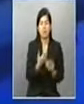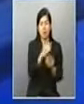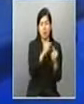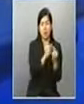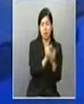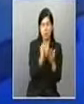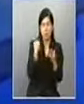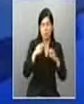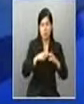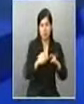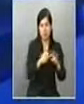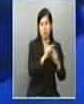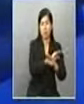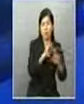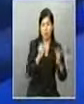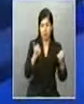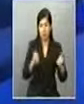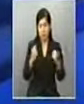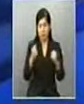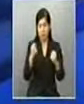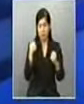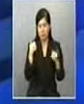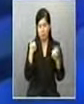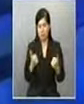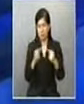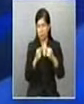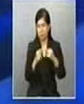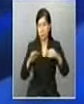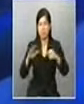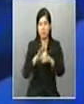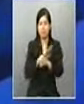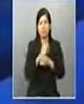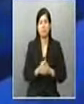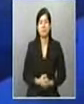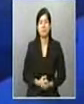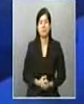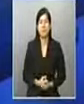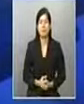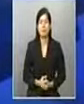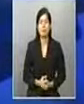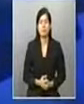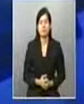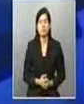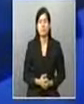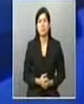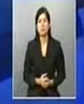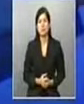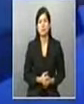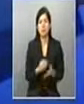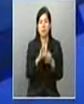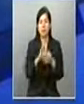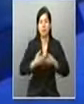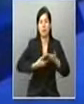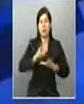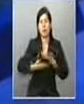น้านี้นะคะแต่ว่าท่าทีนั้นกลับตรงกันข้ามค่ะเมื่อวานเลยการเป็นการเซอร์ไพรส์ตลาดนะคะทำให้บรรยากาศการซื้อขายนั้น